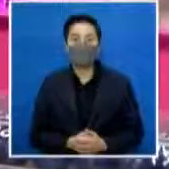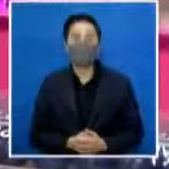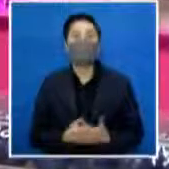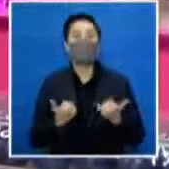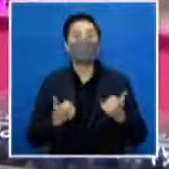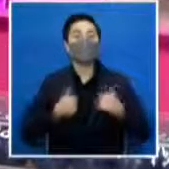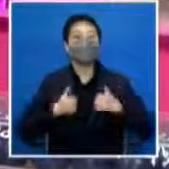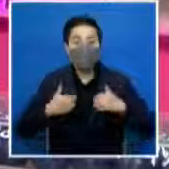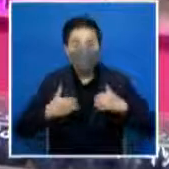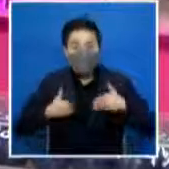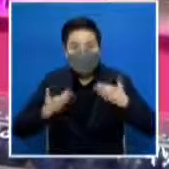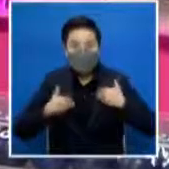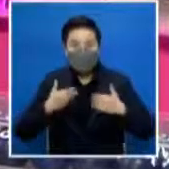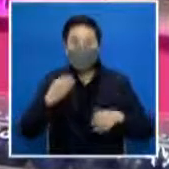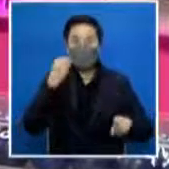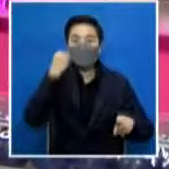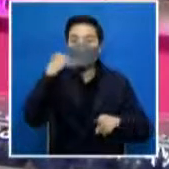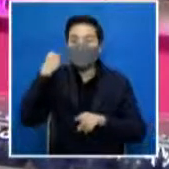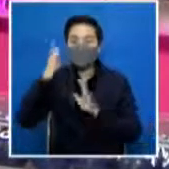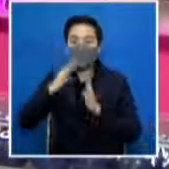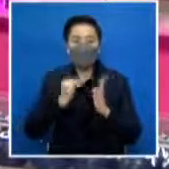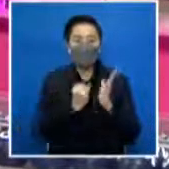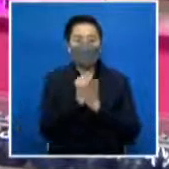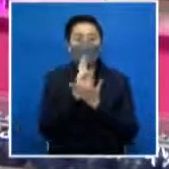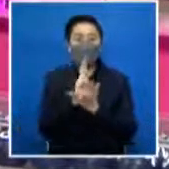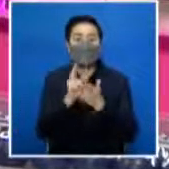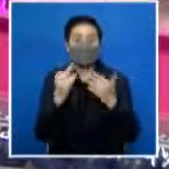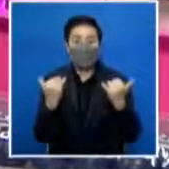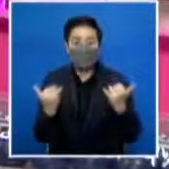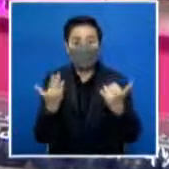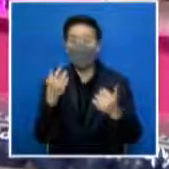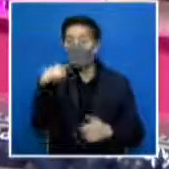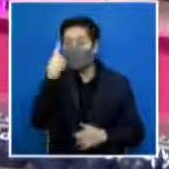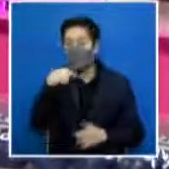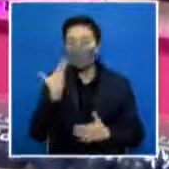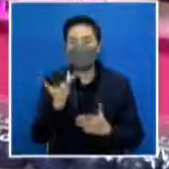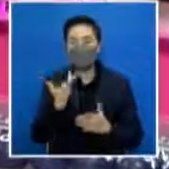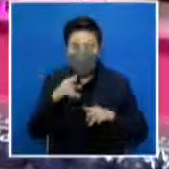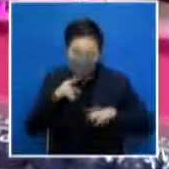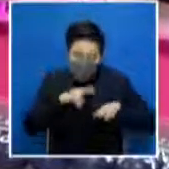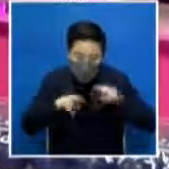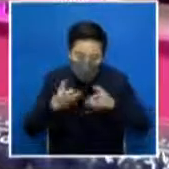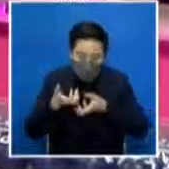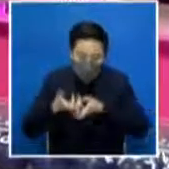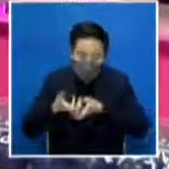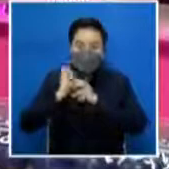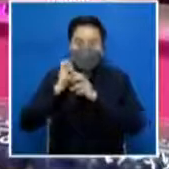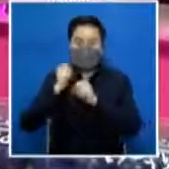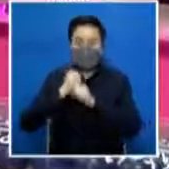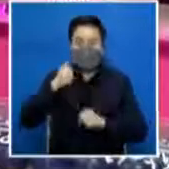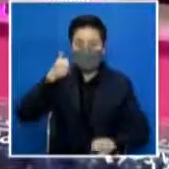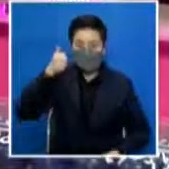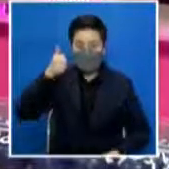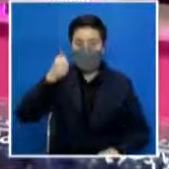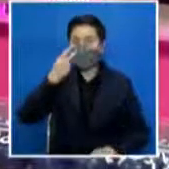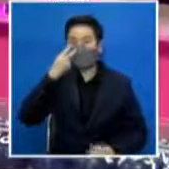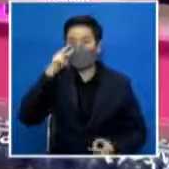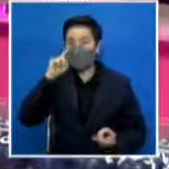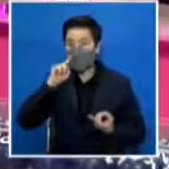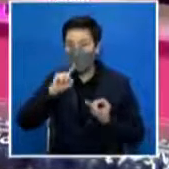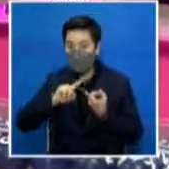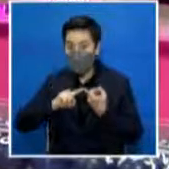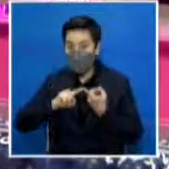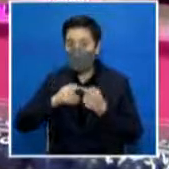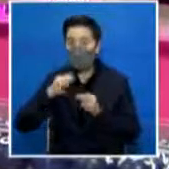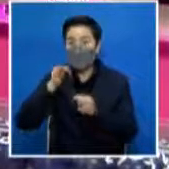ต้องขอแสดงความยินดีกับทุกท่านที่ถูกรางวัลด้วยนะคะและท่านใดที่ประสงค์จะตรวจสอบการออกรางวัลย้อนหลังเข้าไปดูได้ที่เว็บไซต์